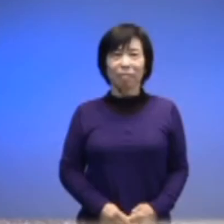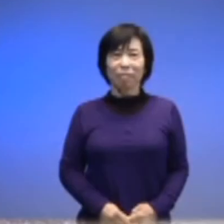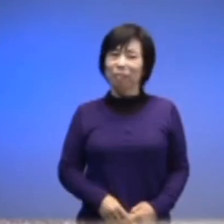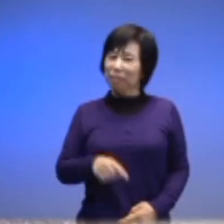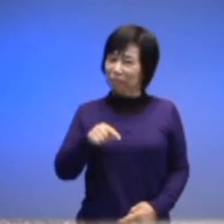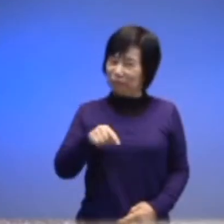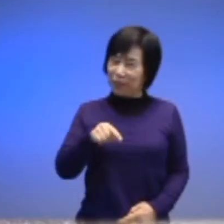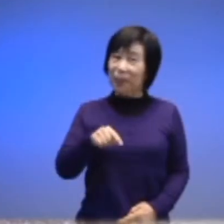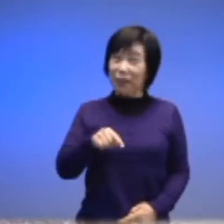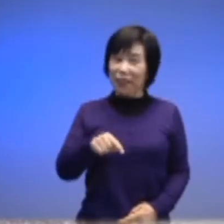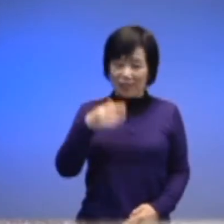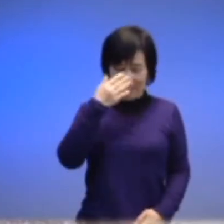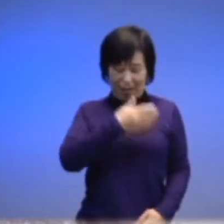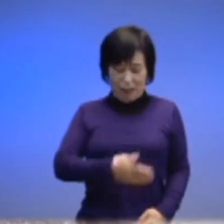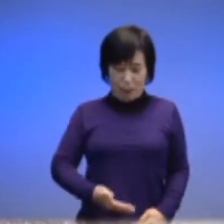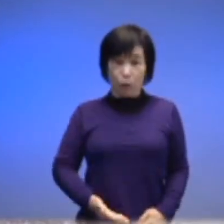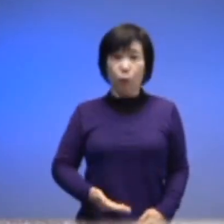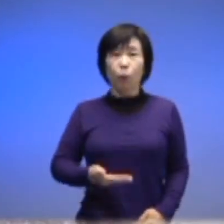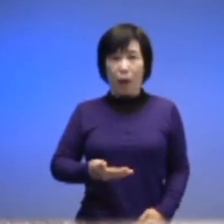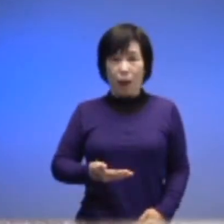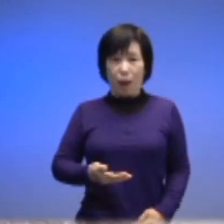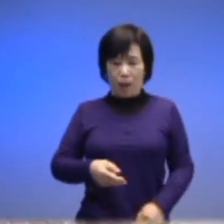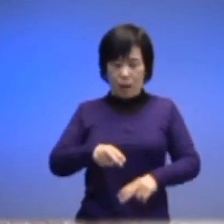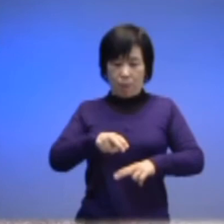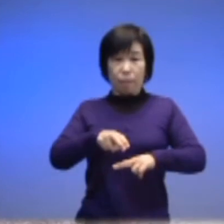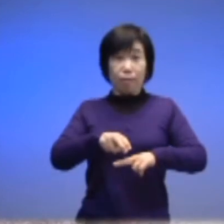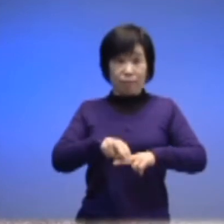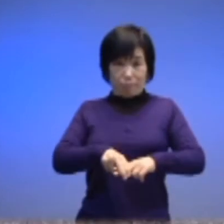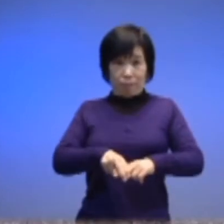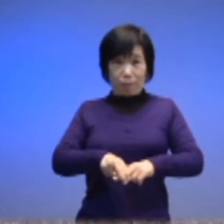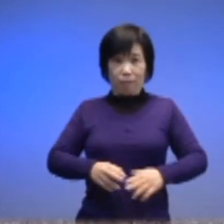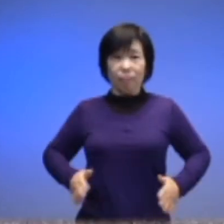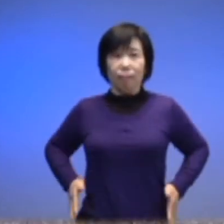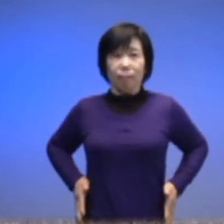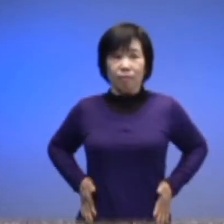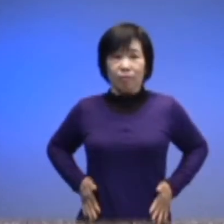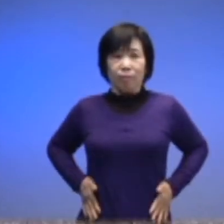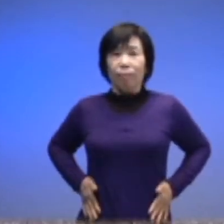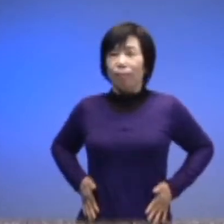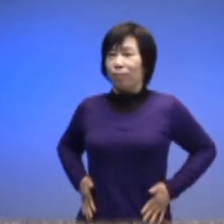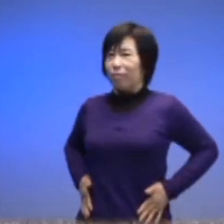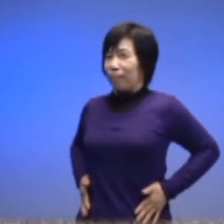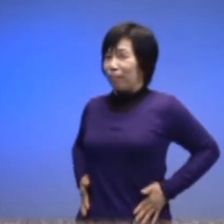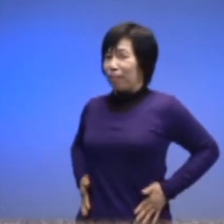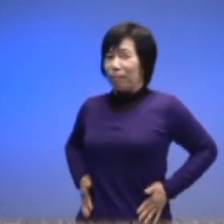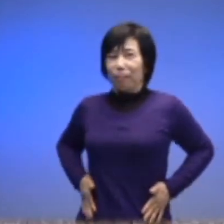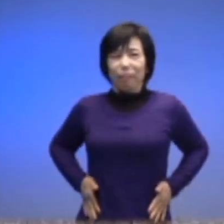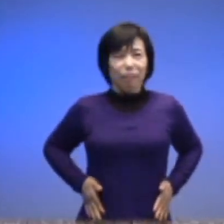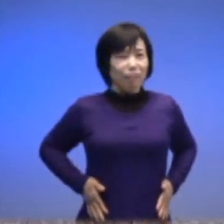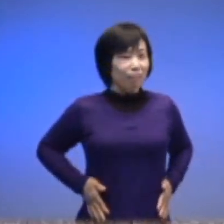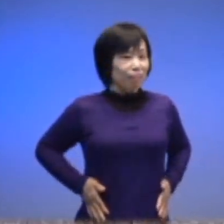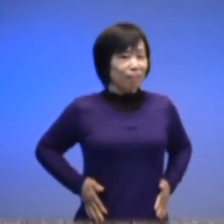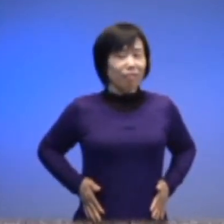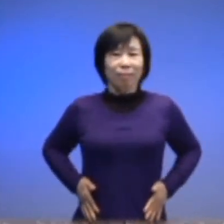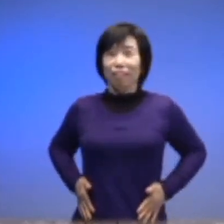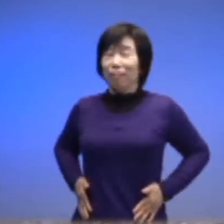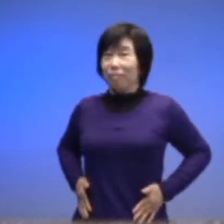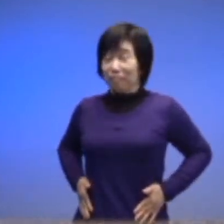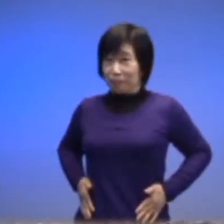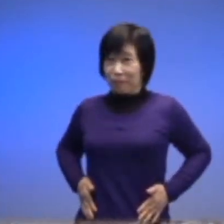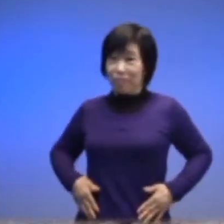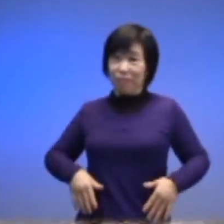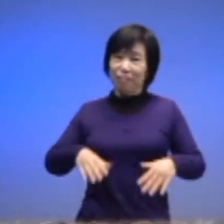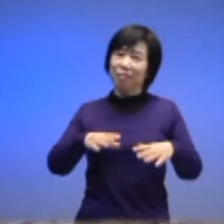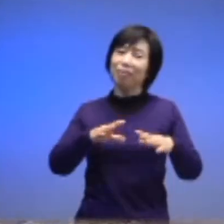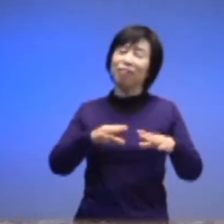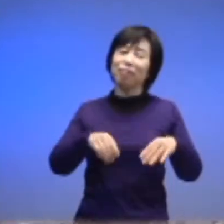最後に上体ひねり、座りながらストレッチができますよ。どれもこれもリラックスしなが